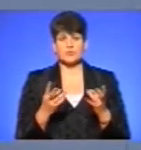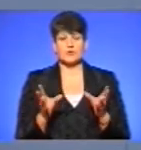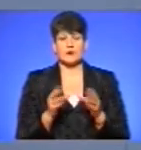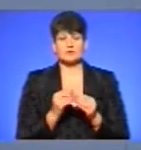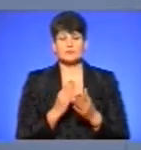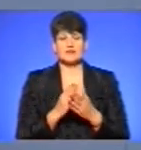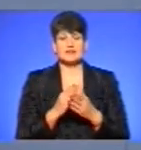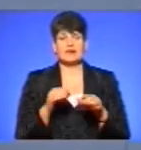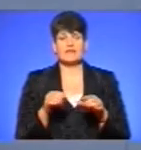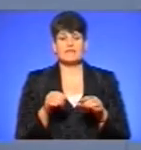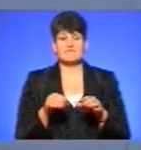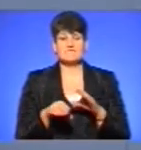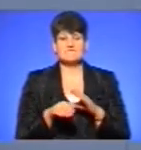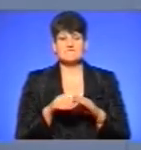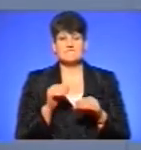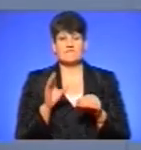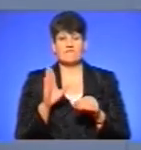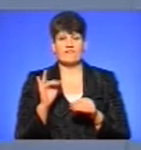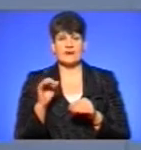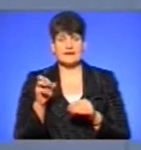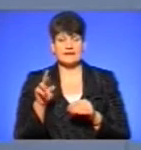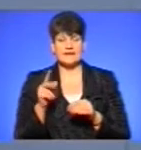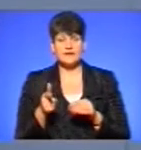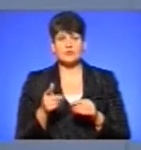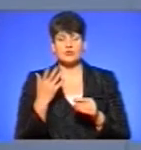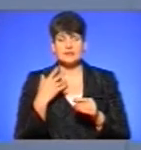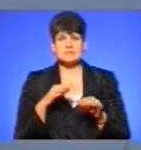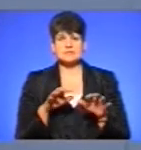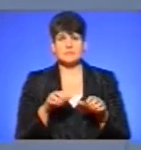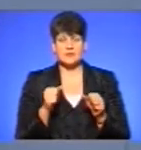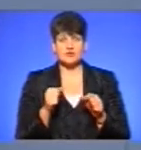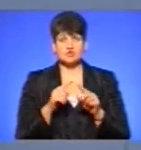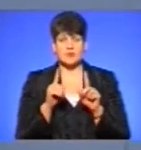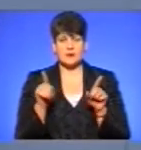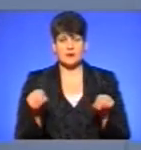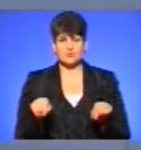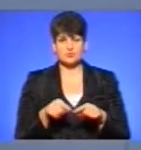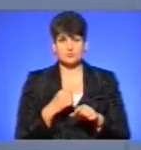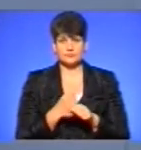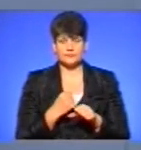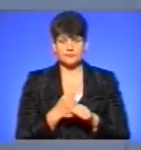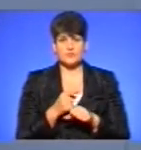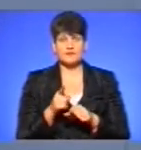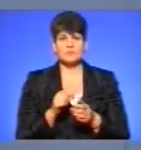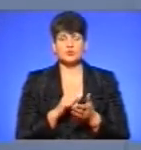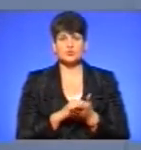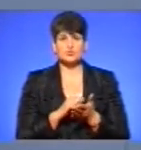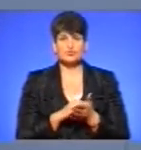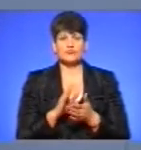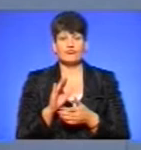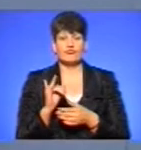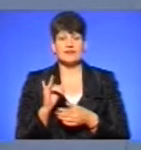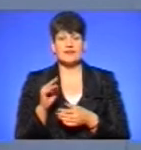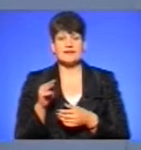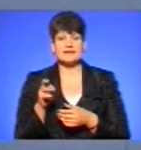витяг, який прооформлений, коли ви вже забираєте ID-картку виготовлену, вам роздруковують витяг,